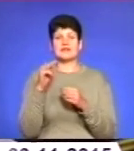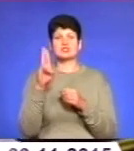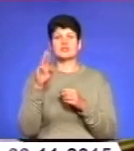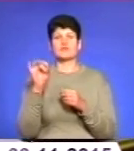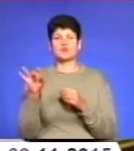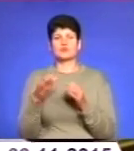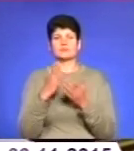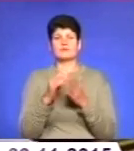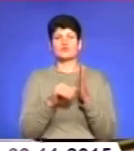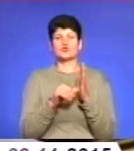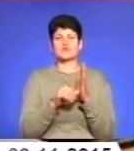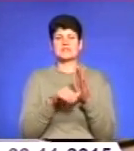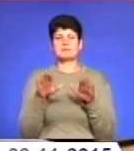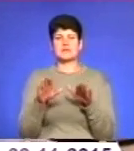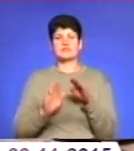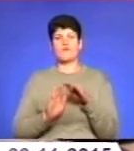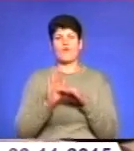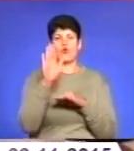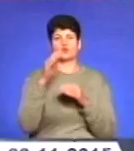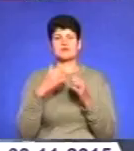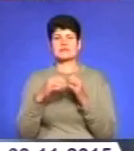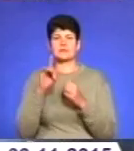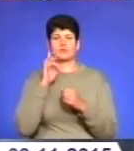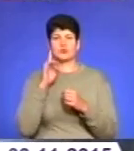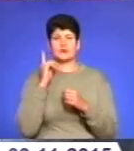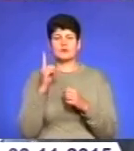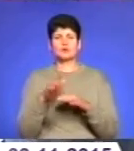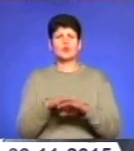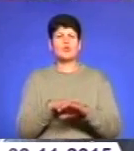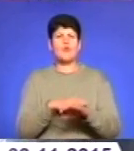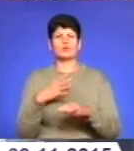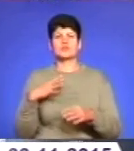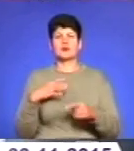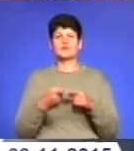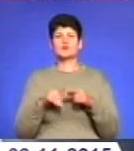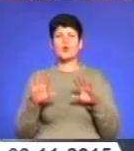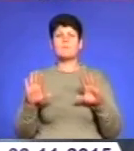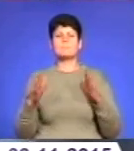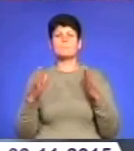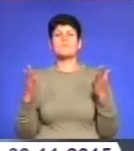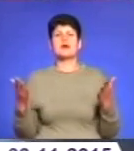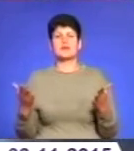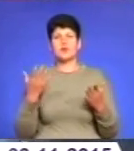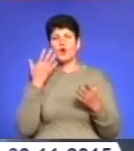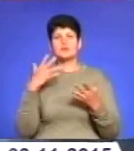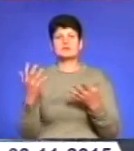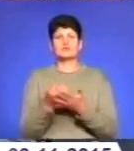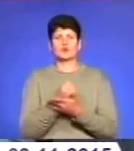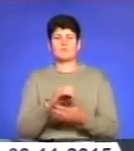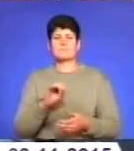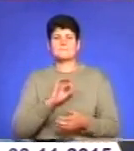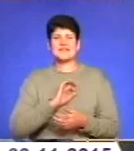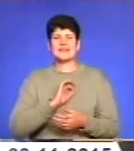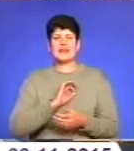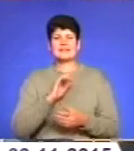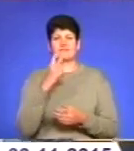посів 6-те місце в гонці вгору серед юніорів. Дуже довго чекав цього моменту, коли вже завоюю медаль, і, можна